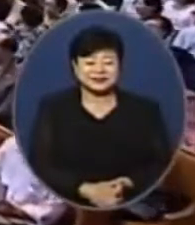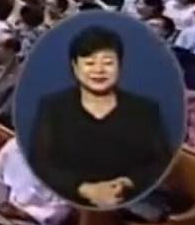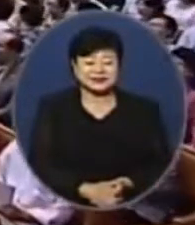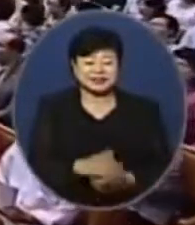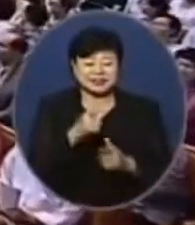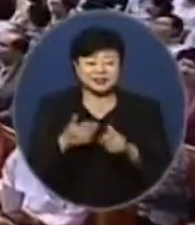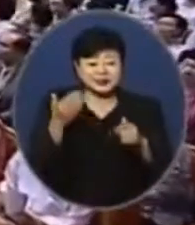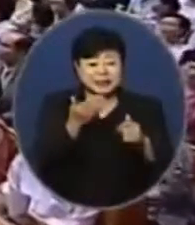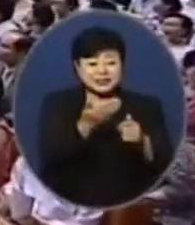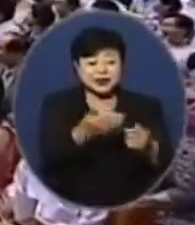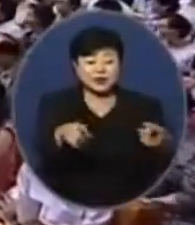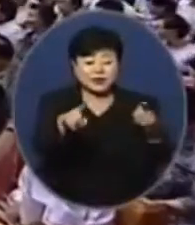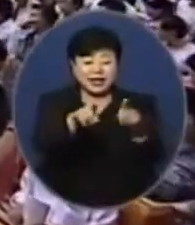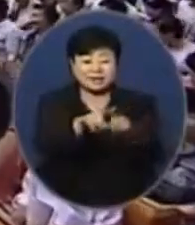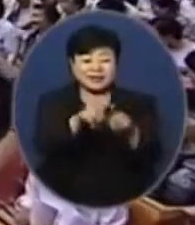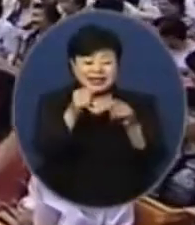사랑의 예수님이 우리와 함께 계십니다.